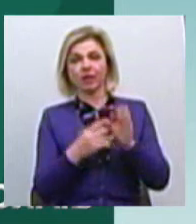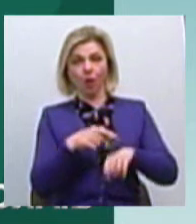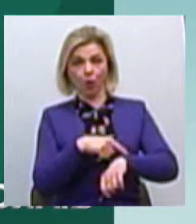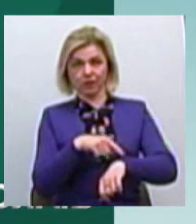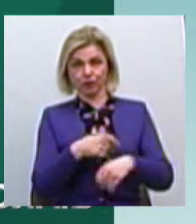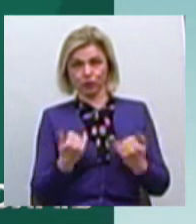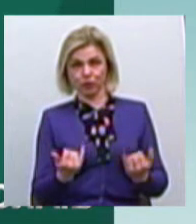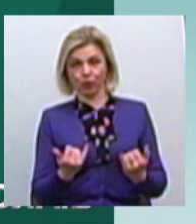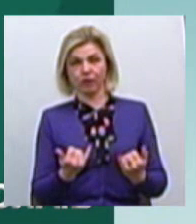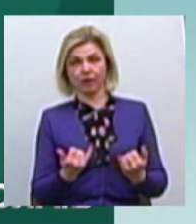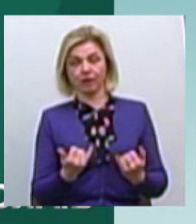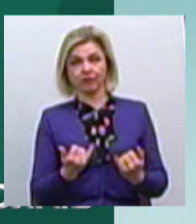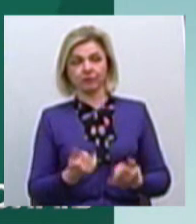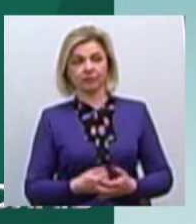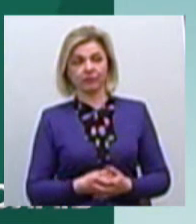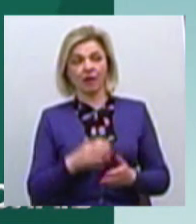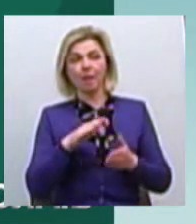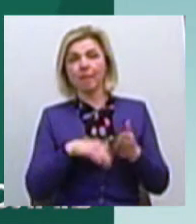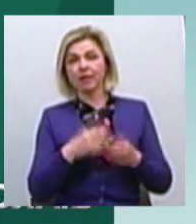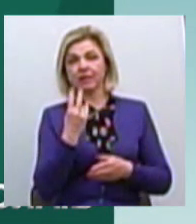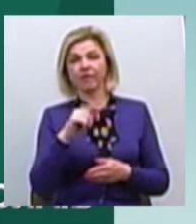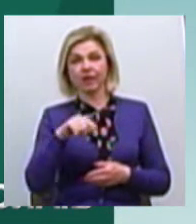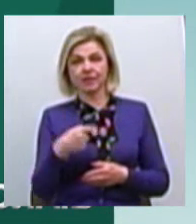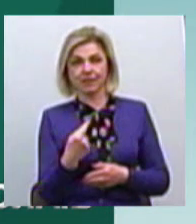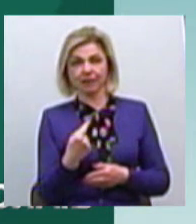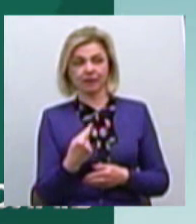сьогодні без